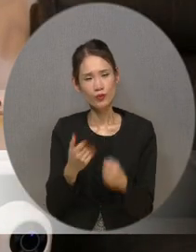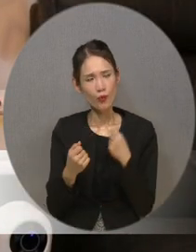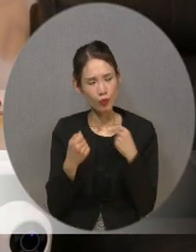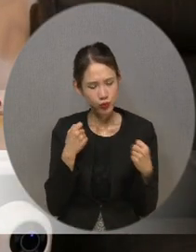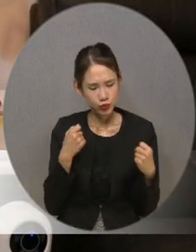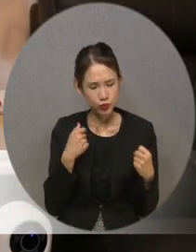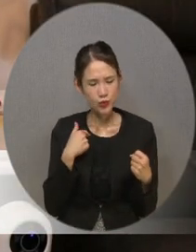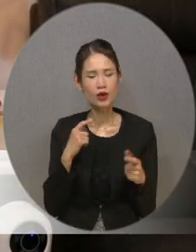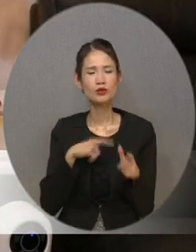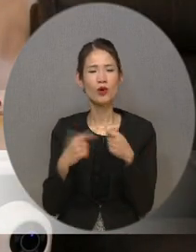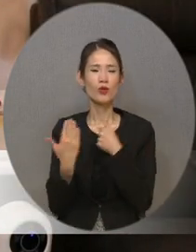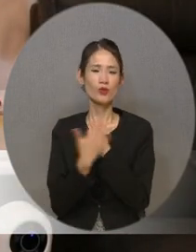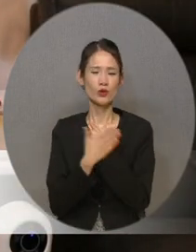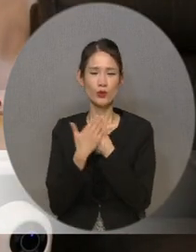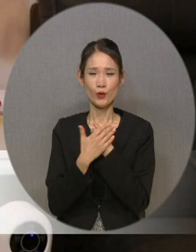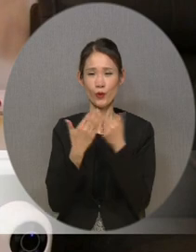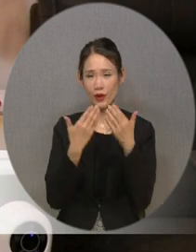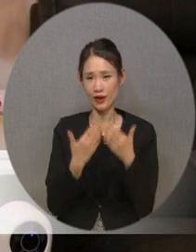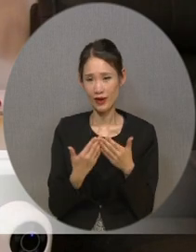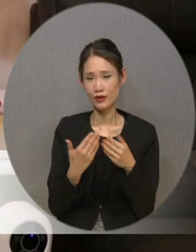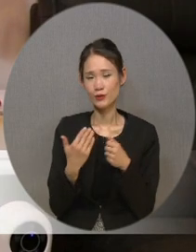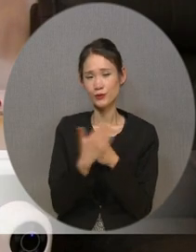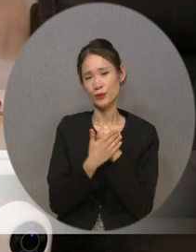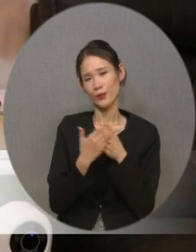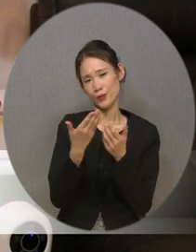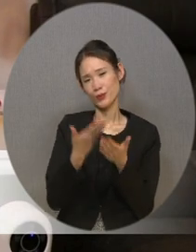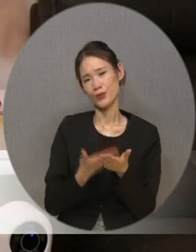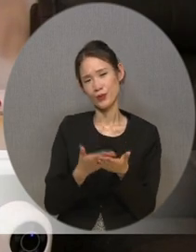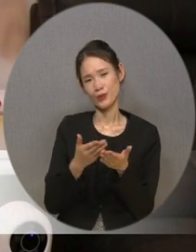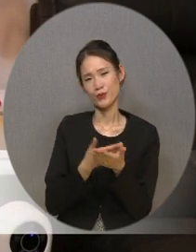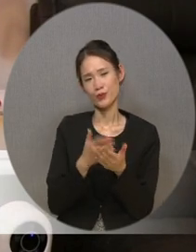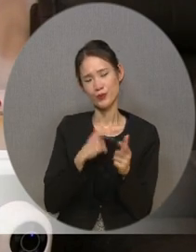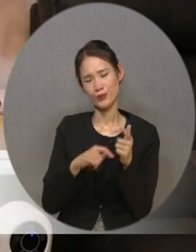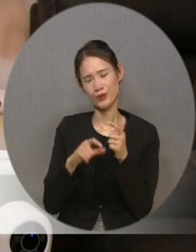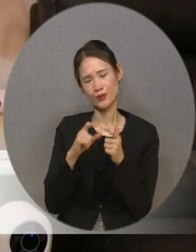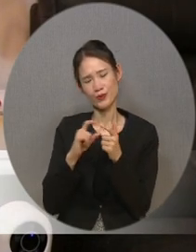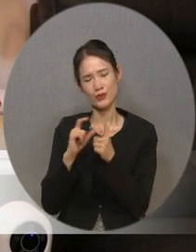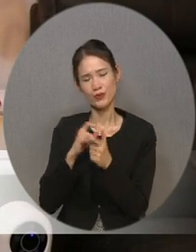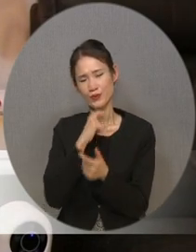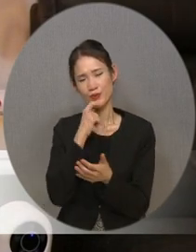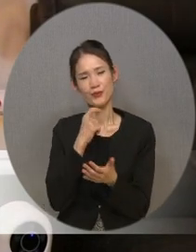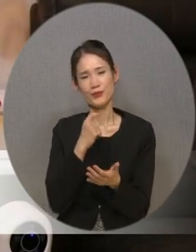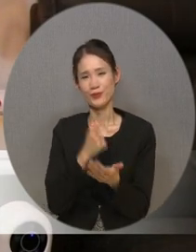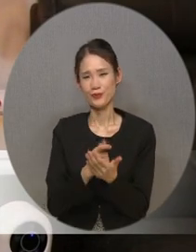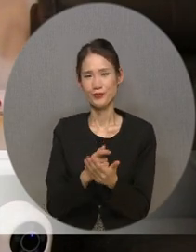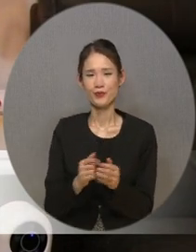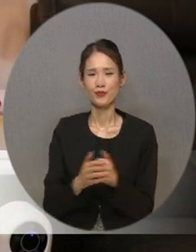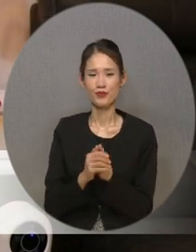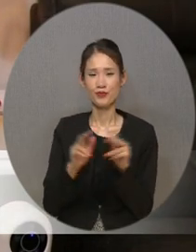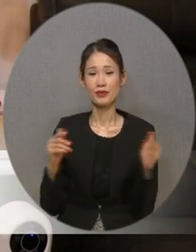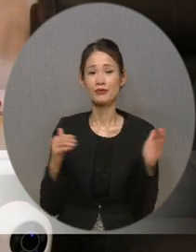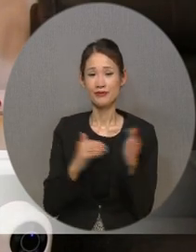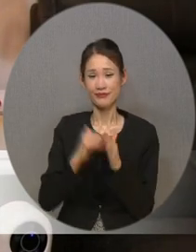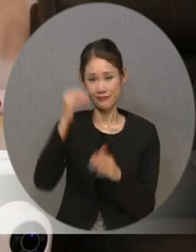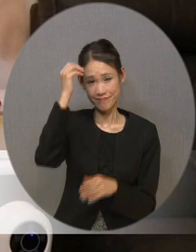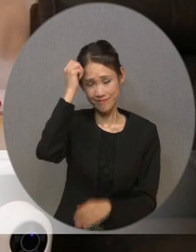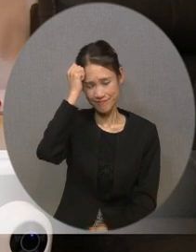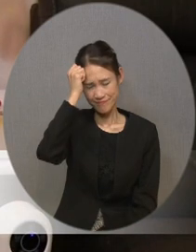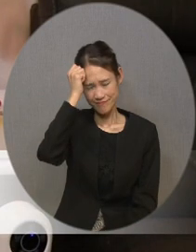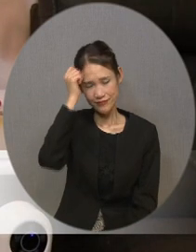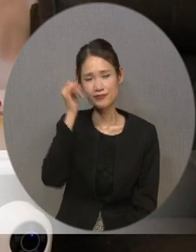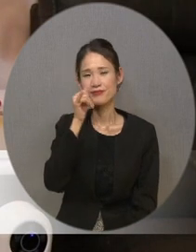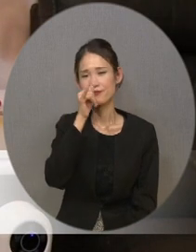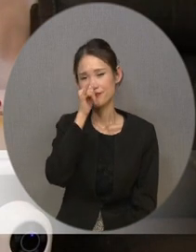저에게 더 위로해주고 그 보답해주는 부분이 너무 감동받고 지금까지도 기억에 너무